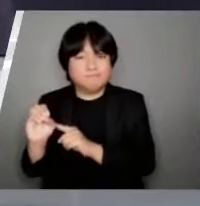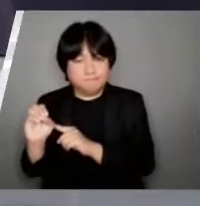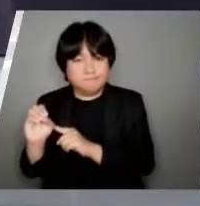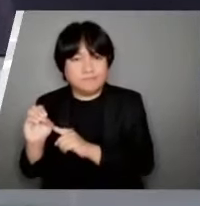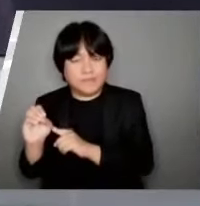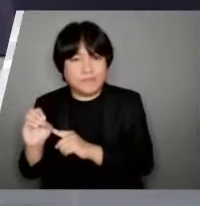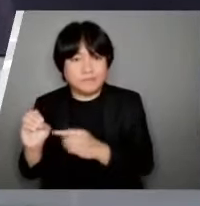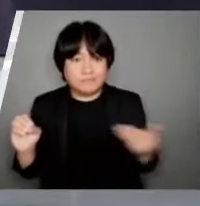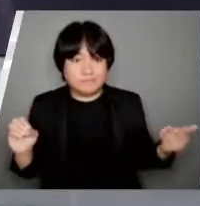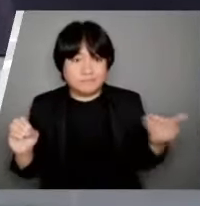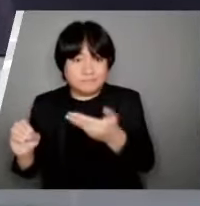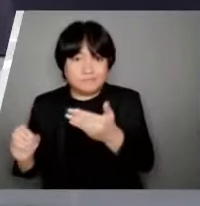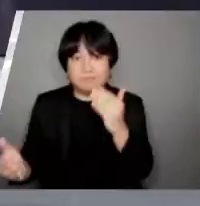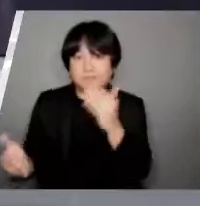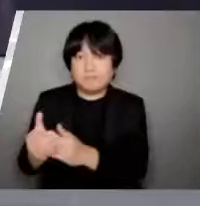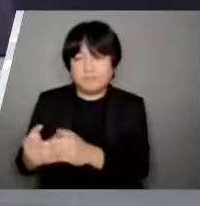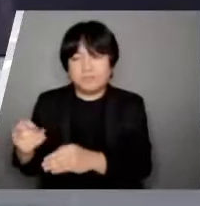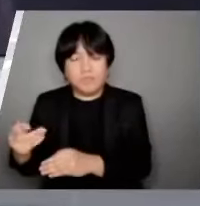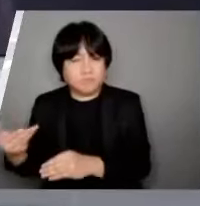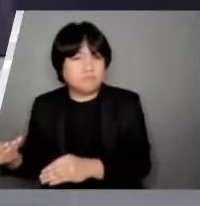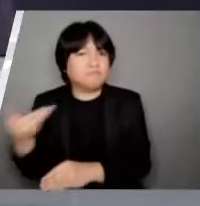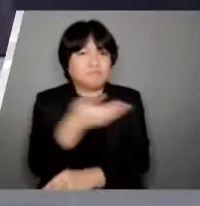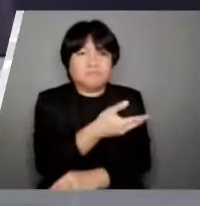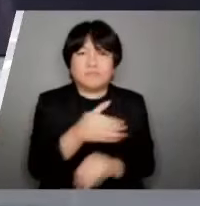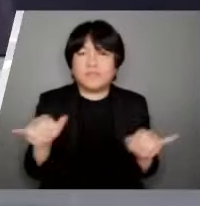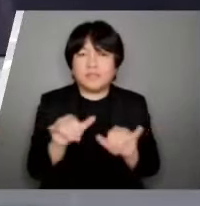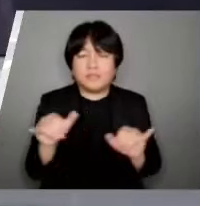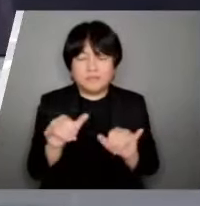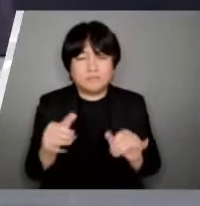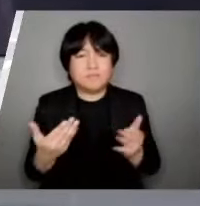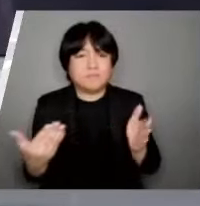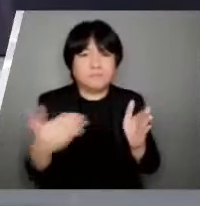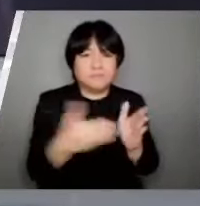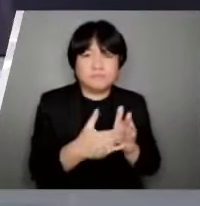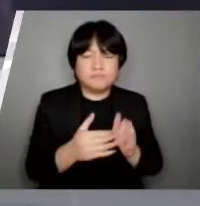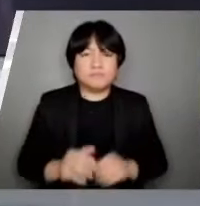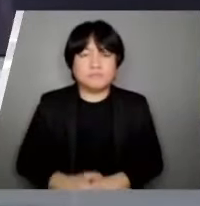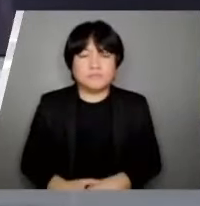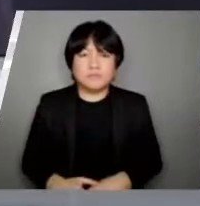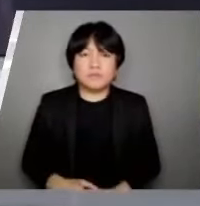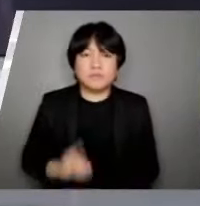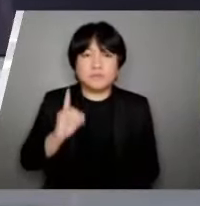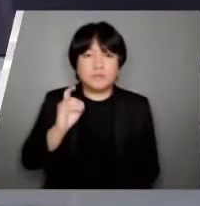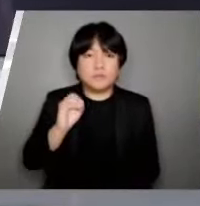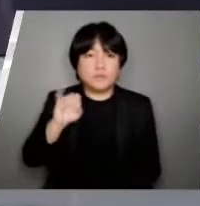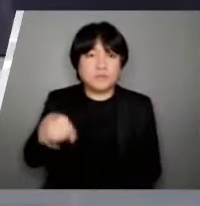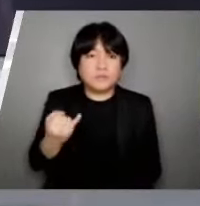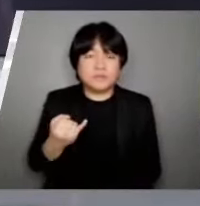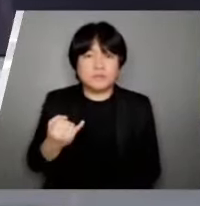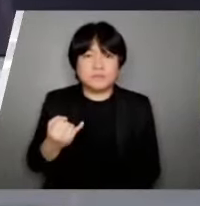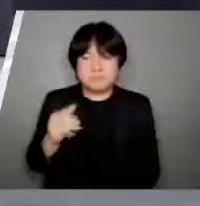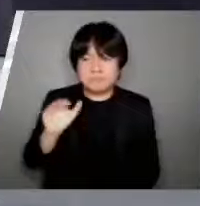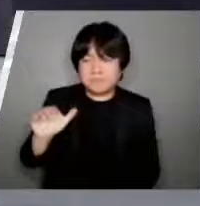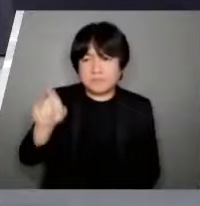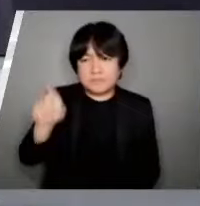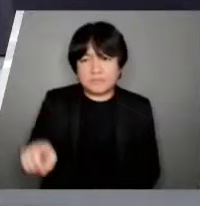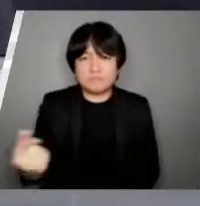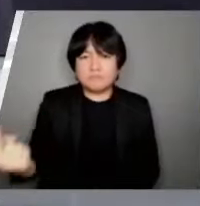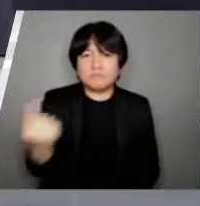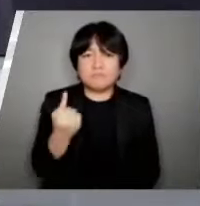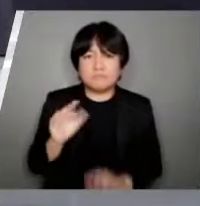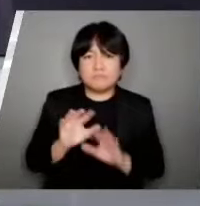sa Pogo sa Bamban, Tarlac. Pero ang DOJ pinaiimbestigahan kung talagang humarap sa notaryo si Guo para sa kanyang